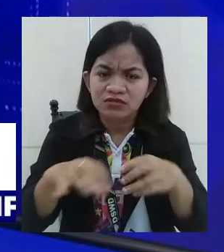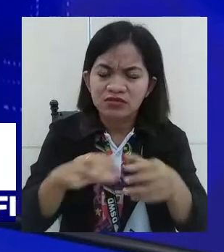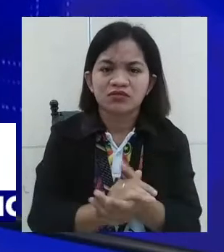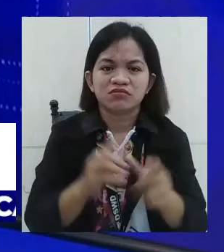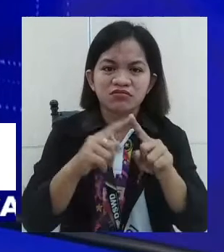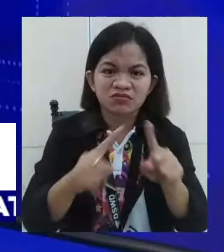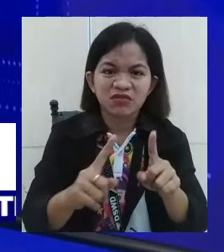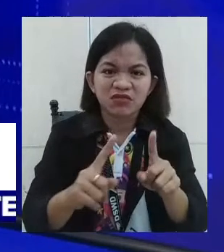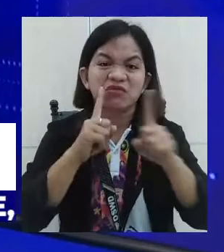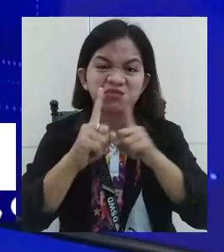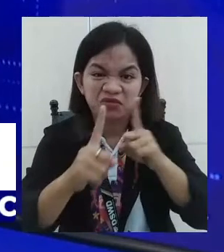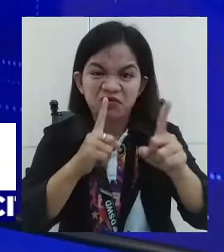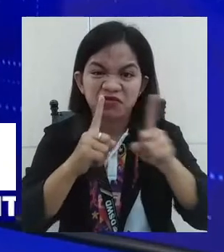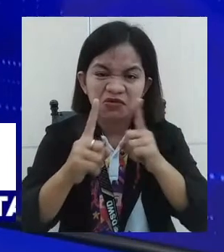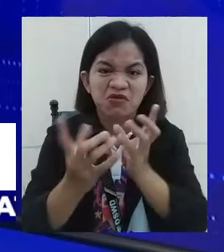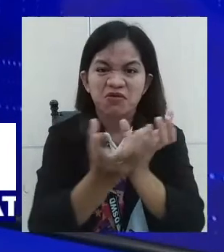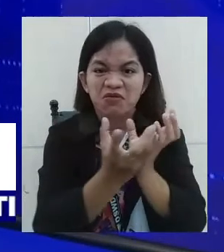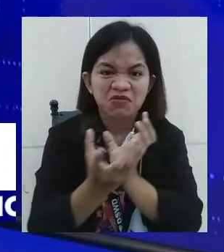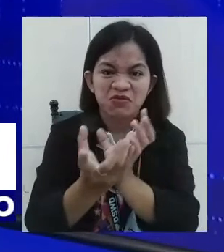community ay